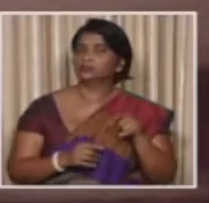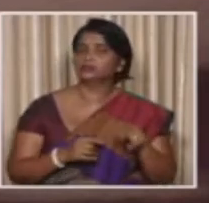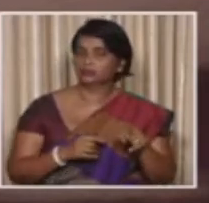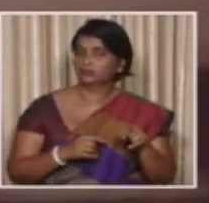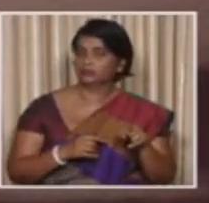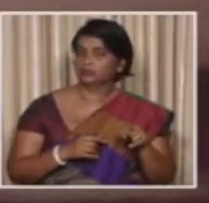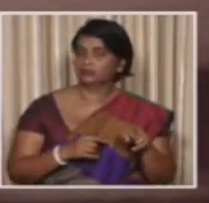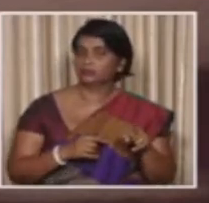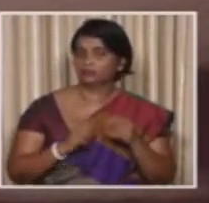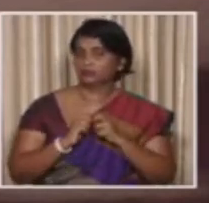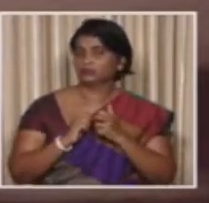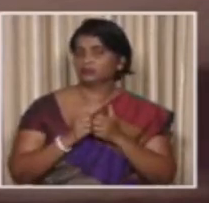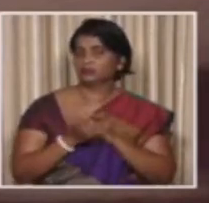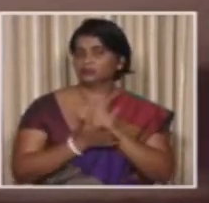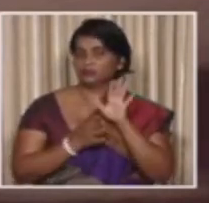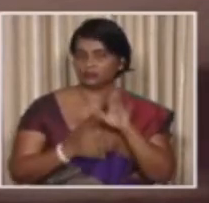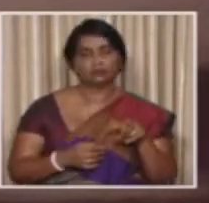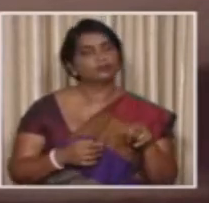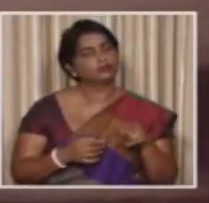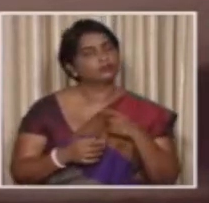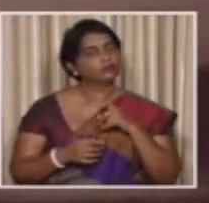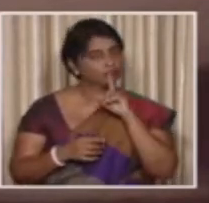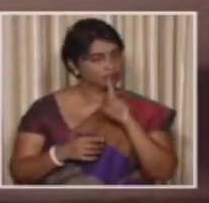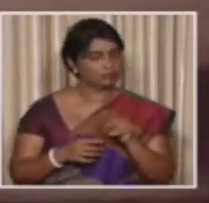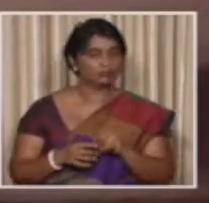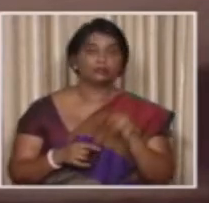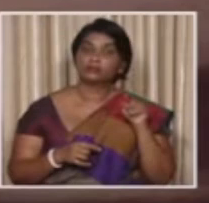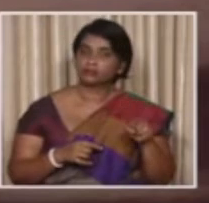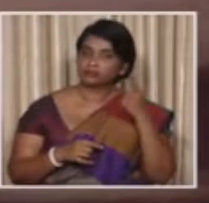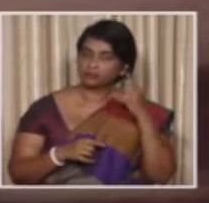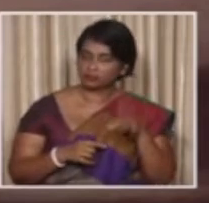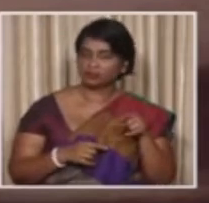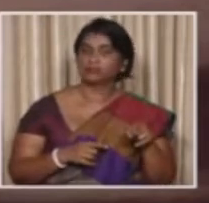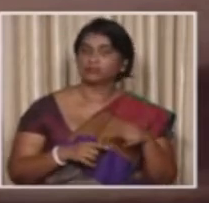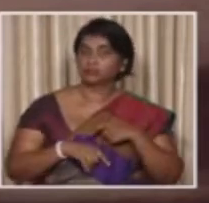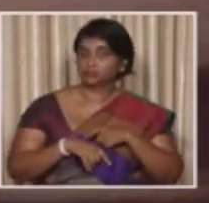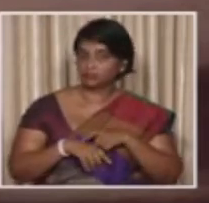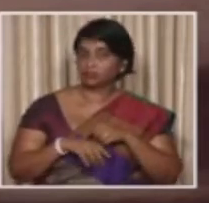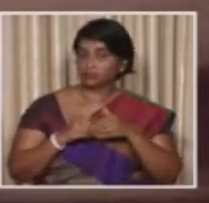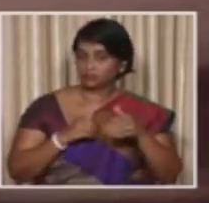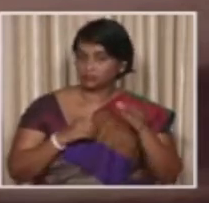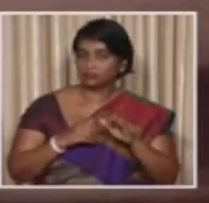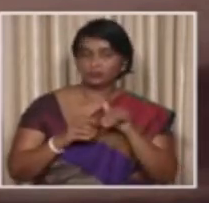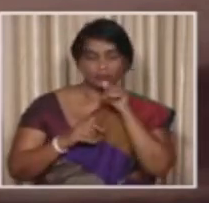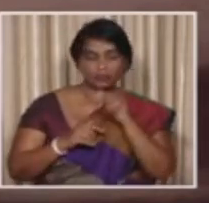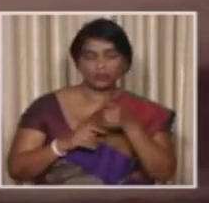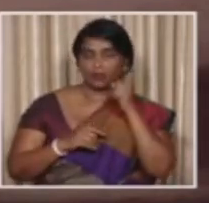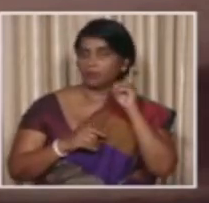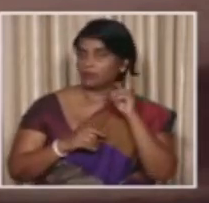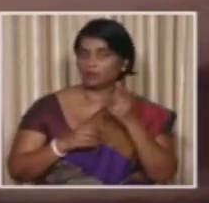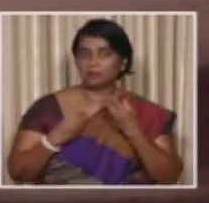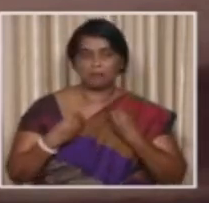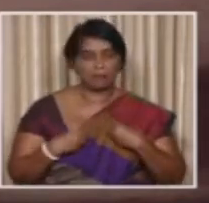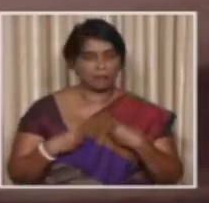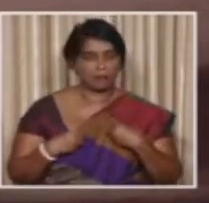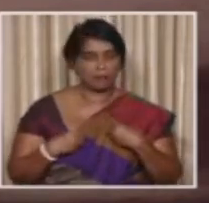මෙම මෙම තත්ත්වය ඇති වෙලා තිබෙන්නේ කියන එක මතක් කරන්න ඕනේ මේ නිසා මේ වෙලාවේ වෙනකොට කිසිම ප්‍රමාදයක්